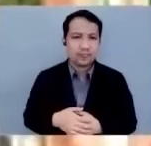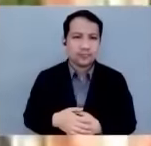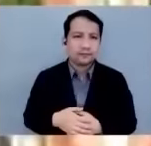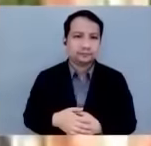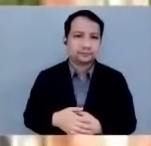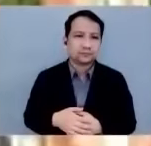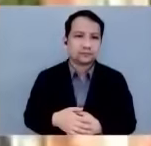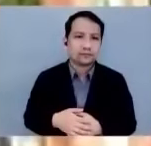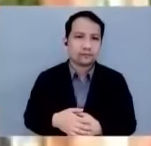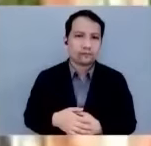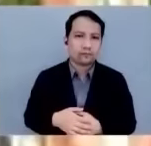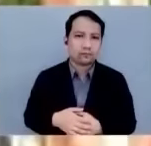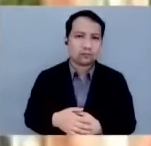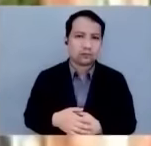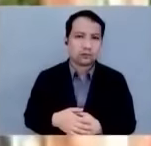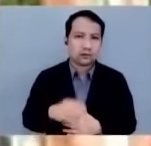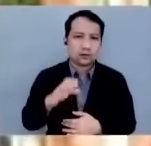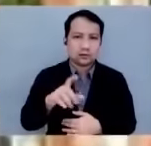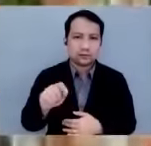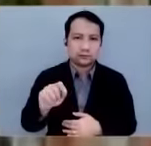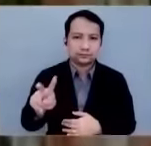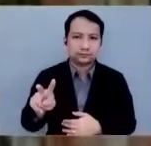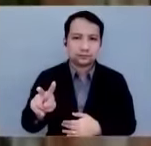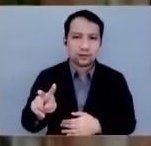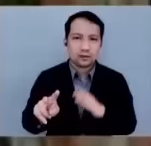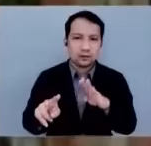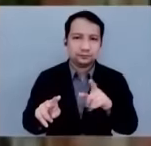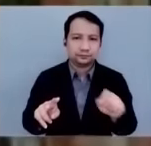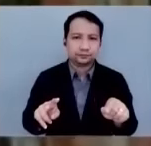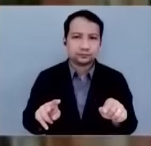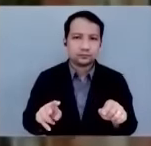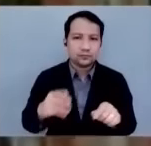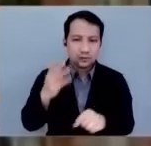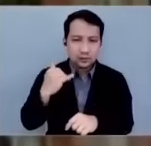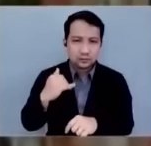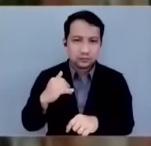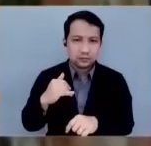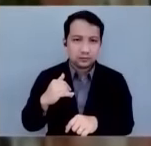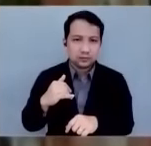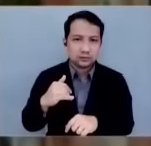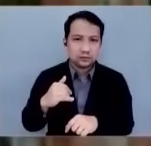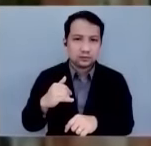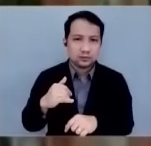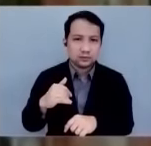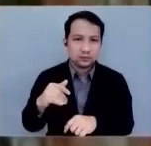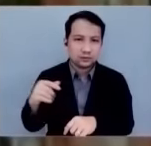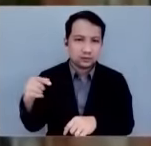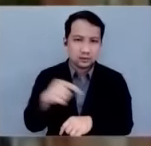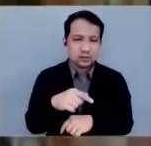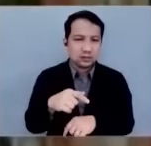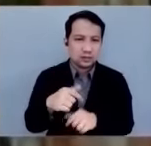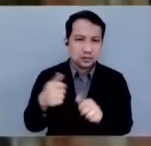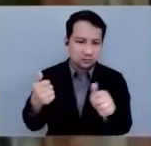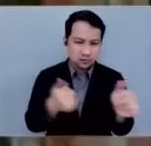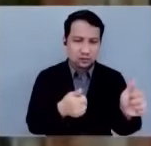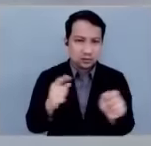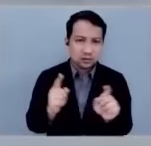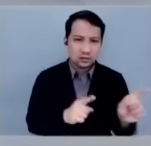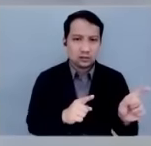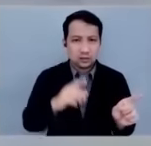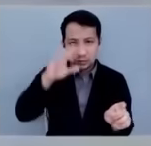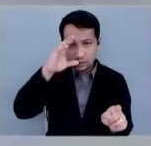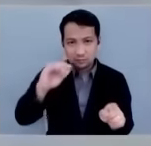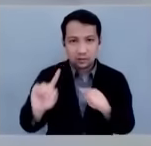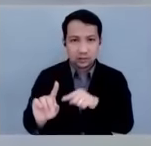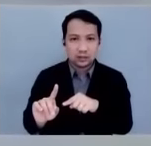Sa kuha ng CCTV sa Bato Camarines Sur, makikitang tumatakbo sa kalye si Kilua. Hinahabol siya ng lalaki.